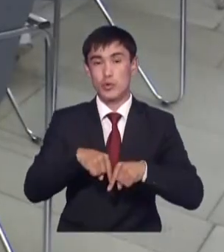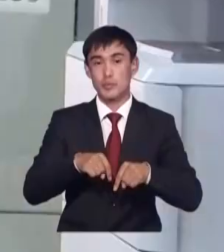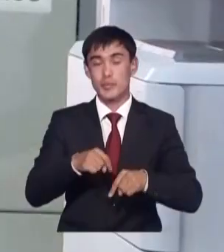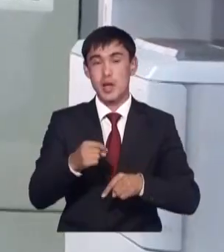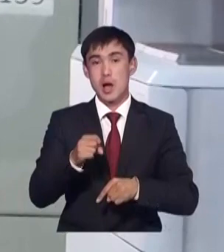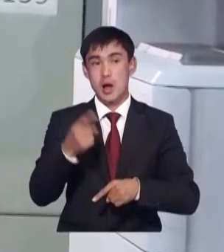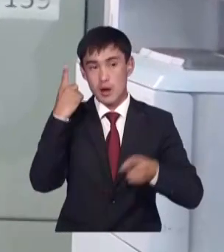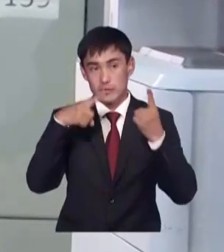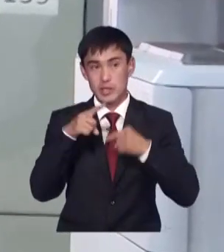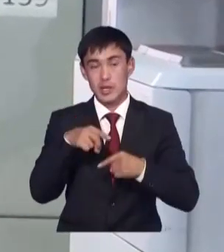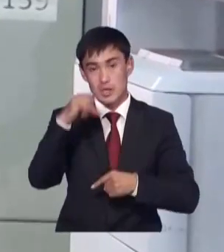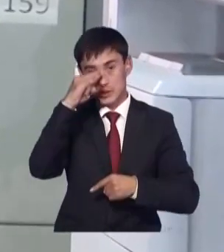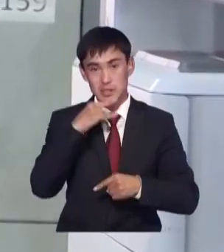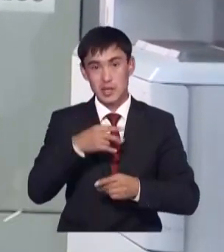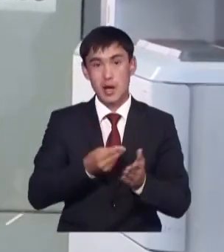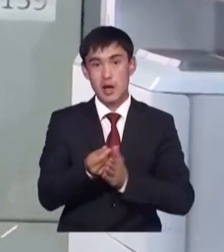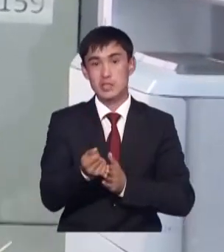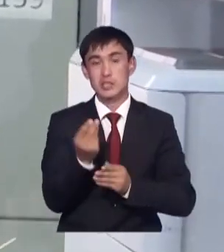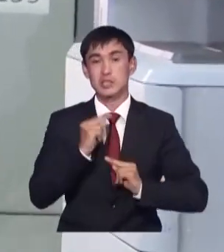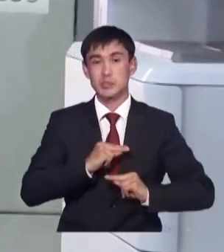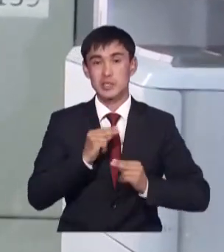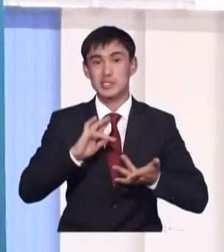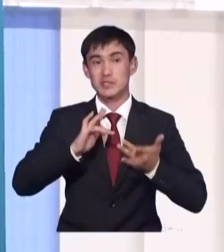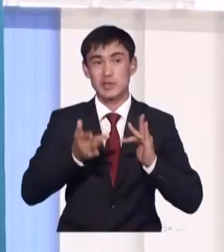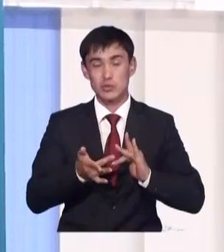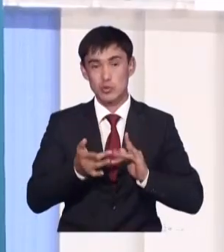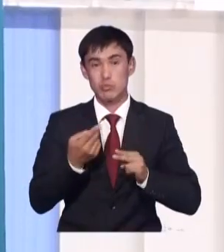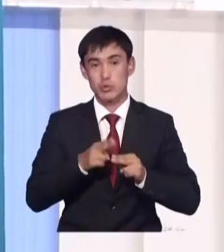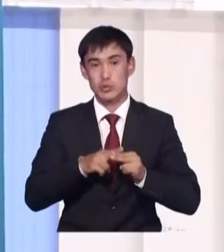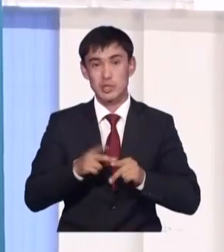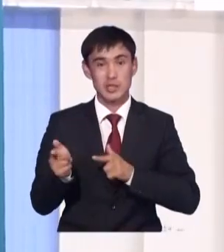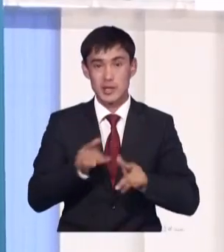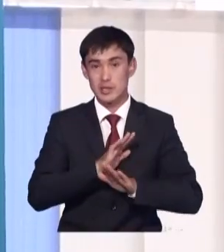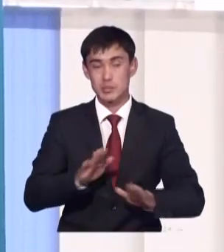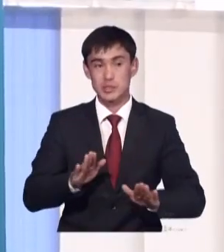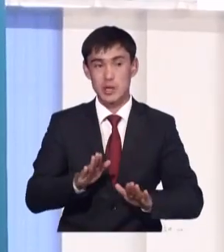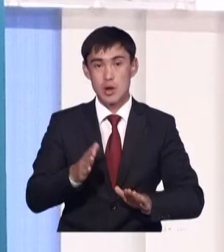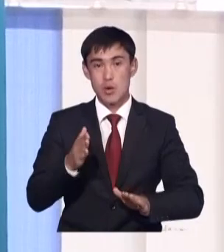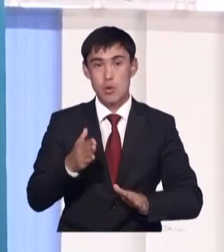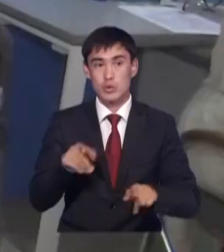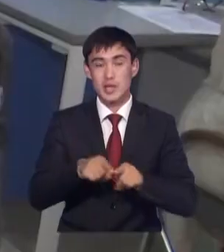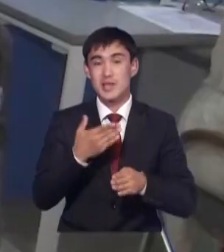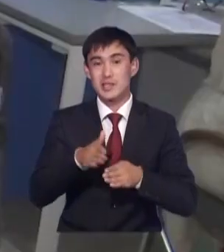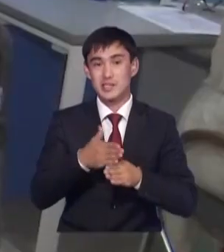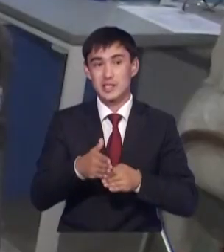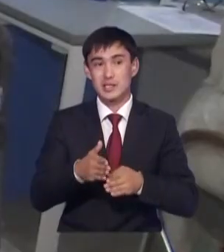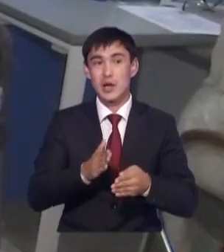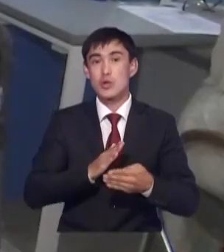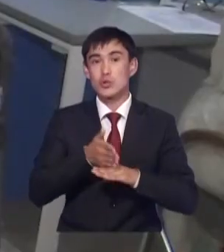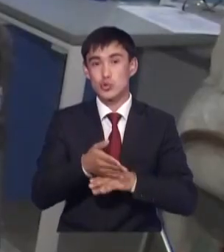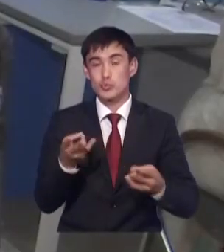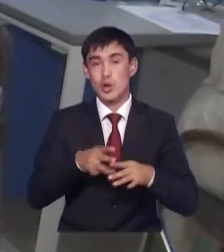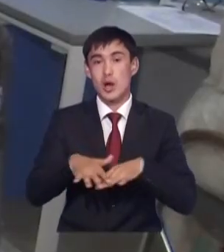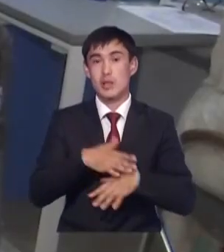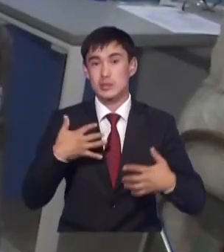авторларын айтуынша, қазақстандықтар қаржылық қызметтерді цифрландырудың бұл түріне дайын емес. Онлайн-несиелерді қолжетімді ету халықтың